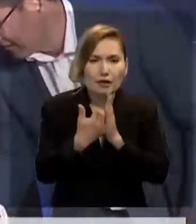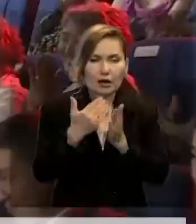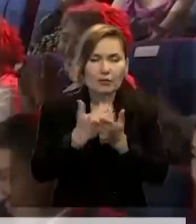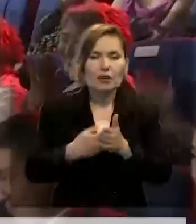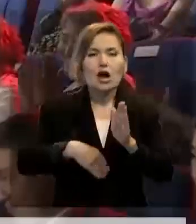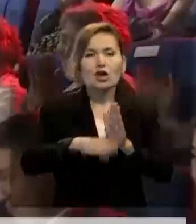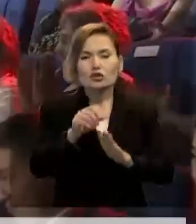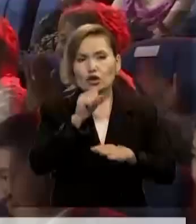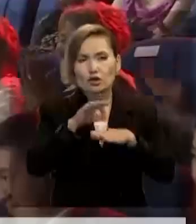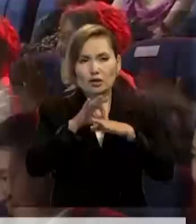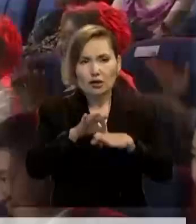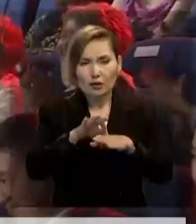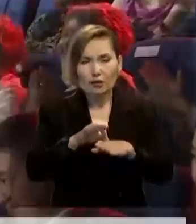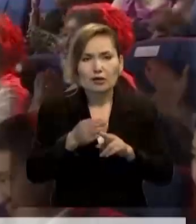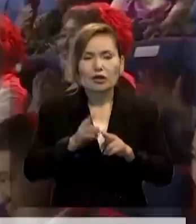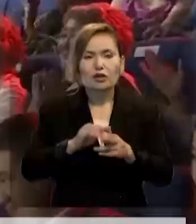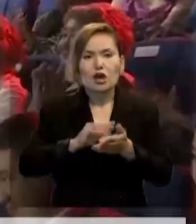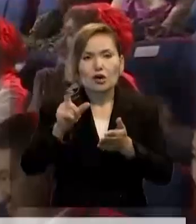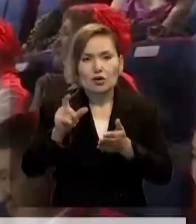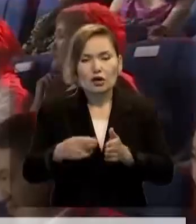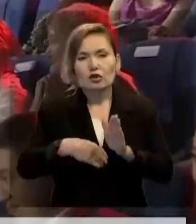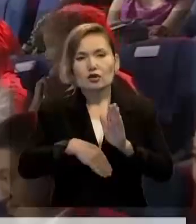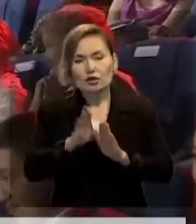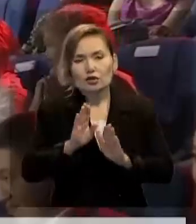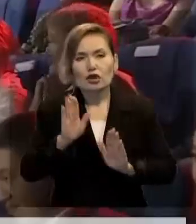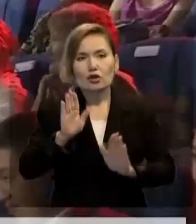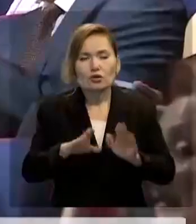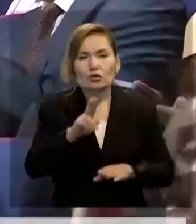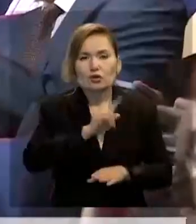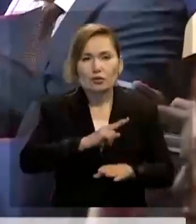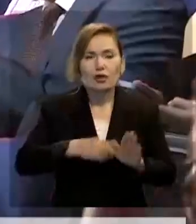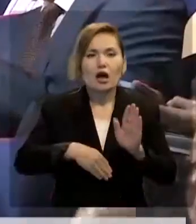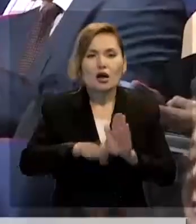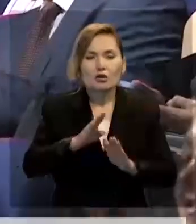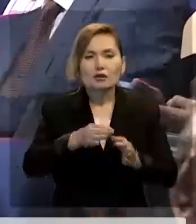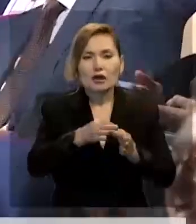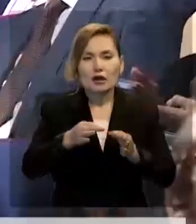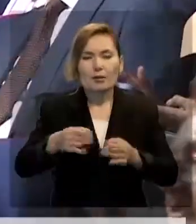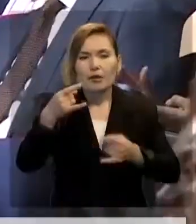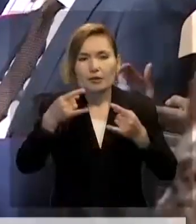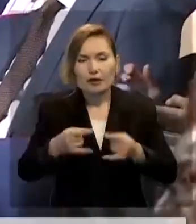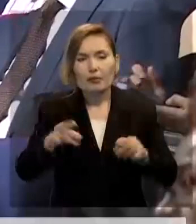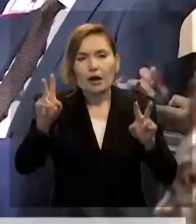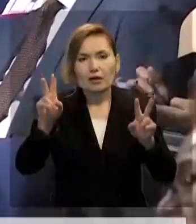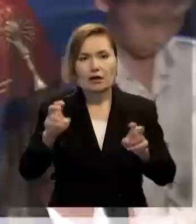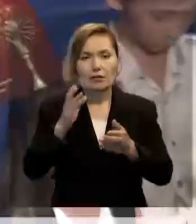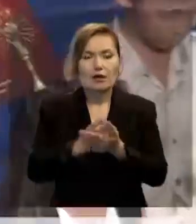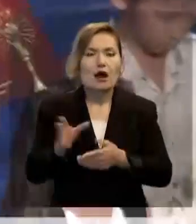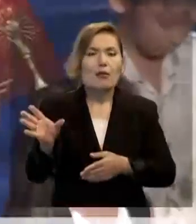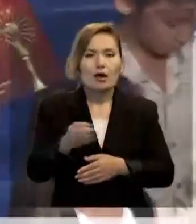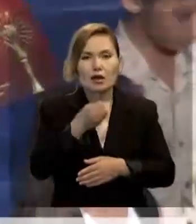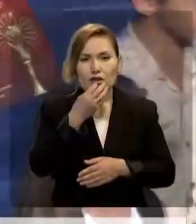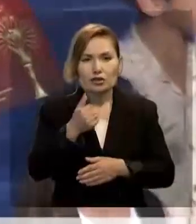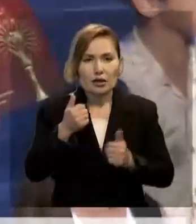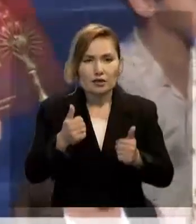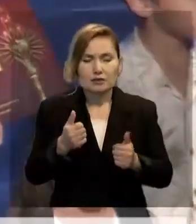үздік теле жүргізуші, үздік теле журналист, үздік режиссерлік жұмыс және үздік аймақтық телеарнасында аталымдар бар. Барлығы жақсы, бірақ енді